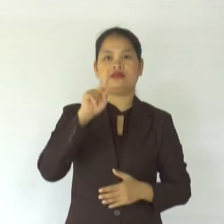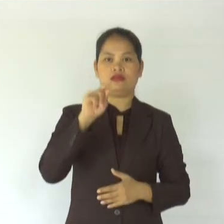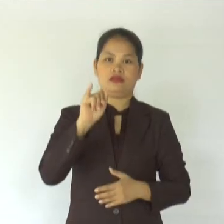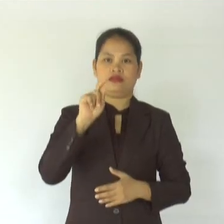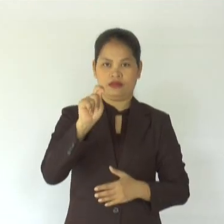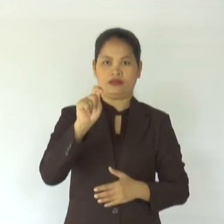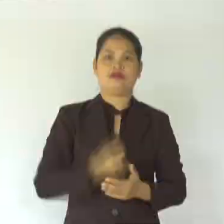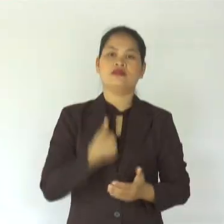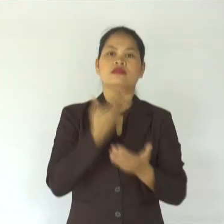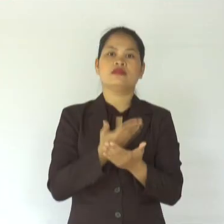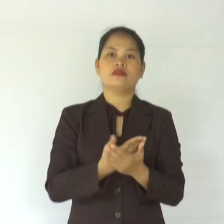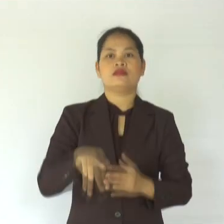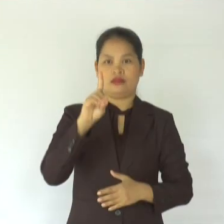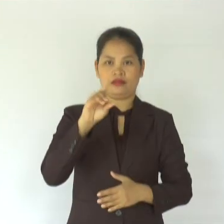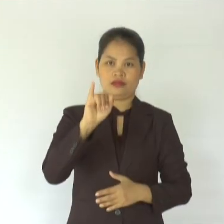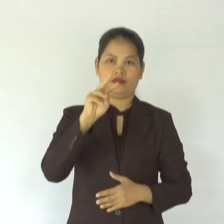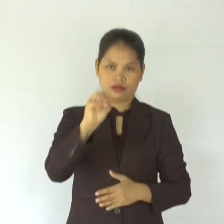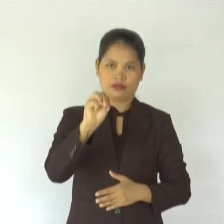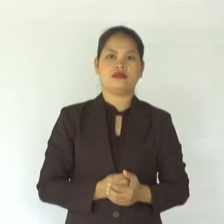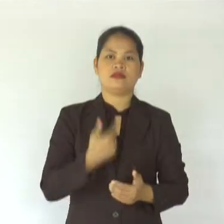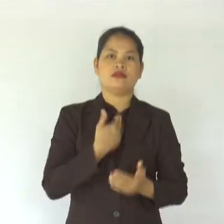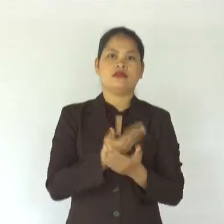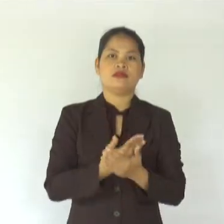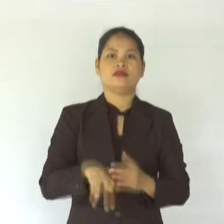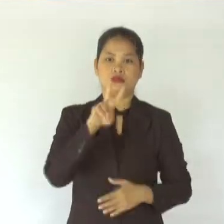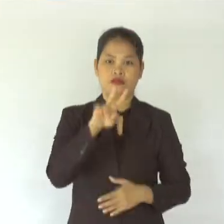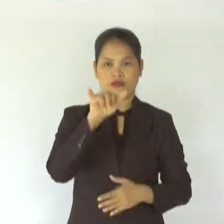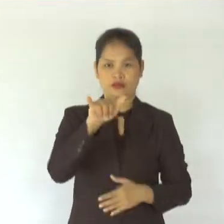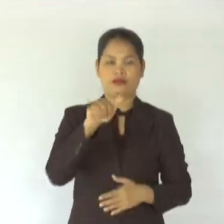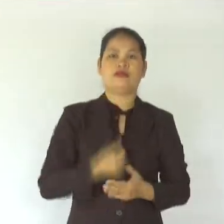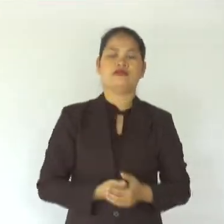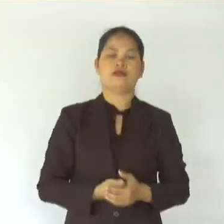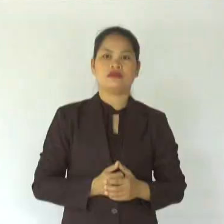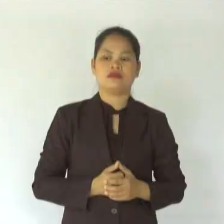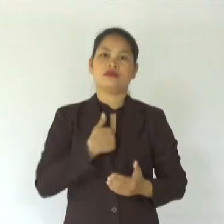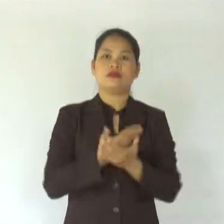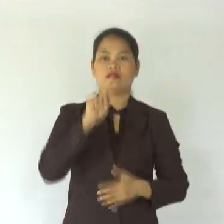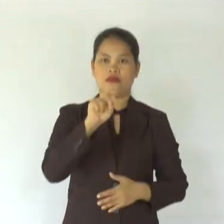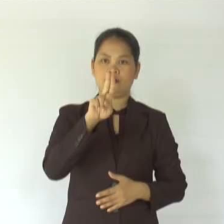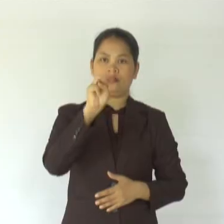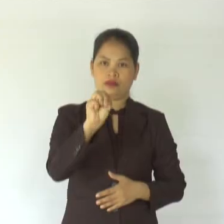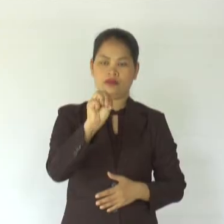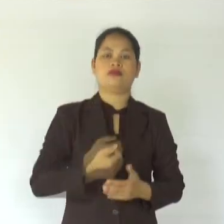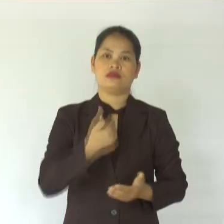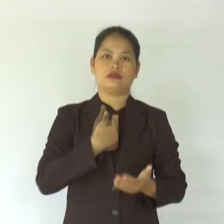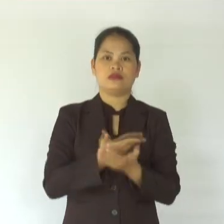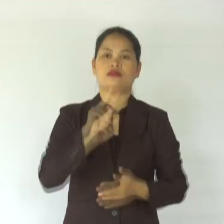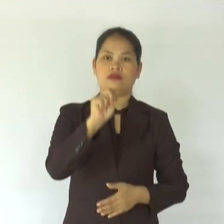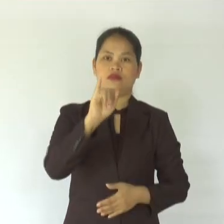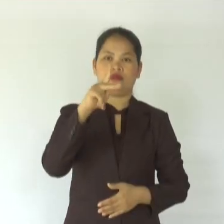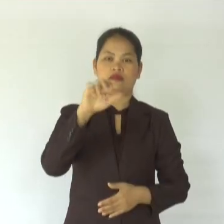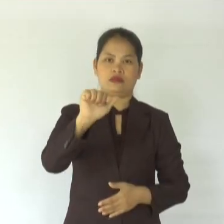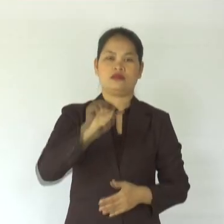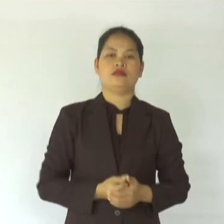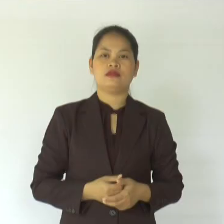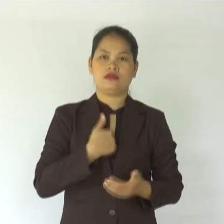Khi bạn chung một câu tật. Khi nhóm chung ở tím. Nhưng khi nhóm chung một lần vì anh chạy lời tống. Khi nhóm chung một